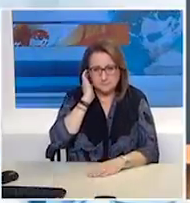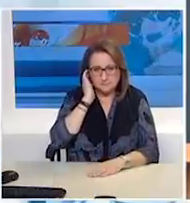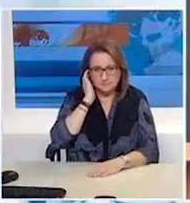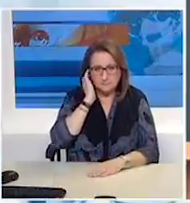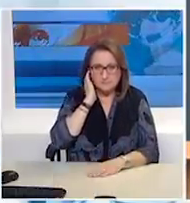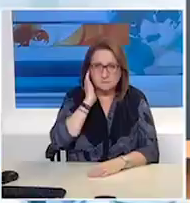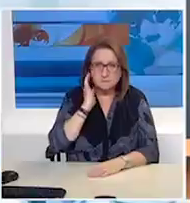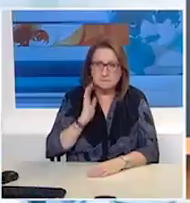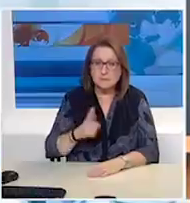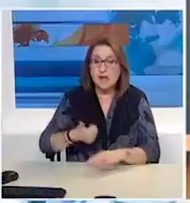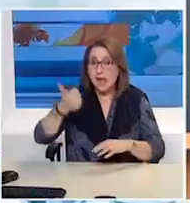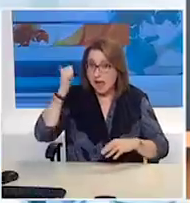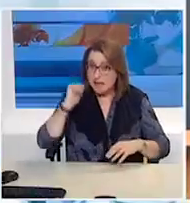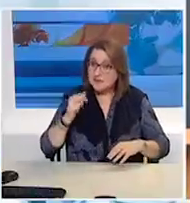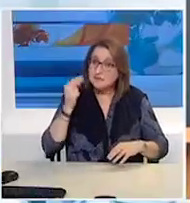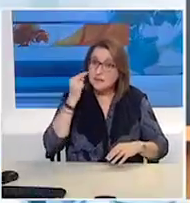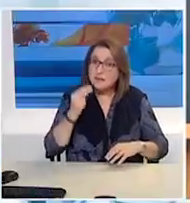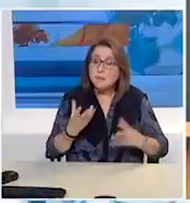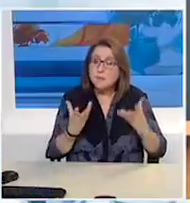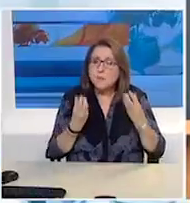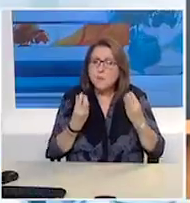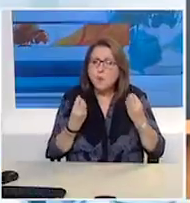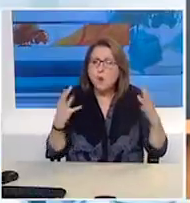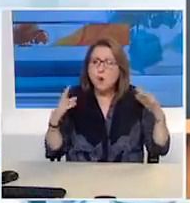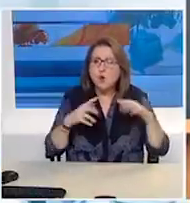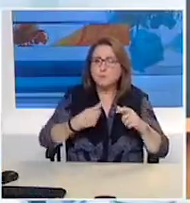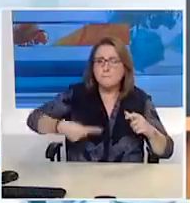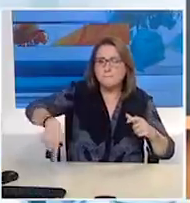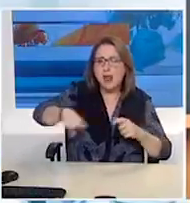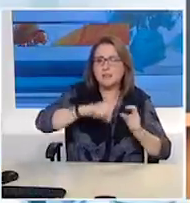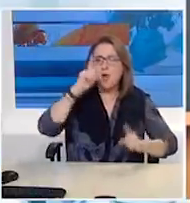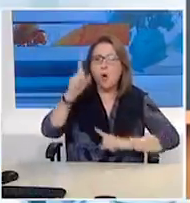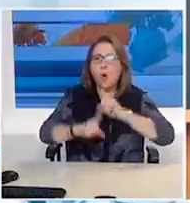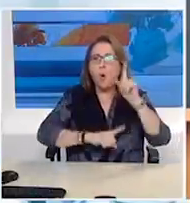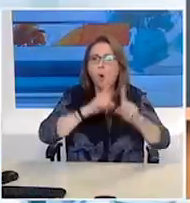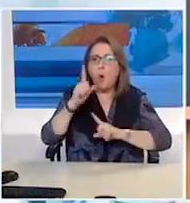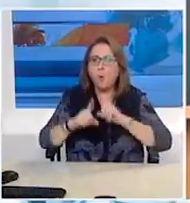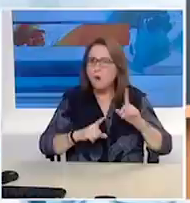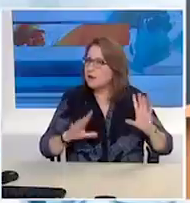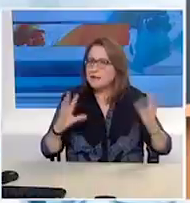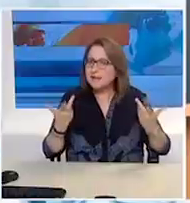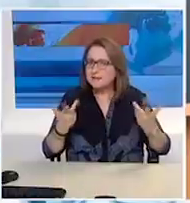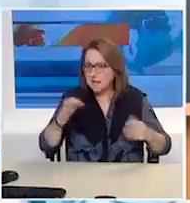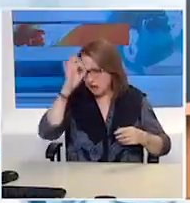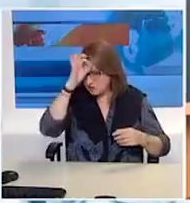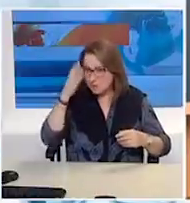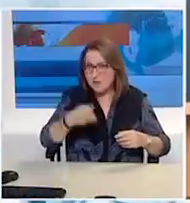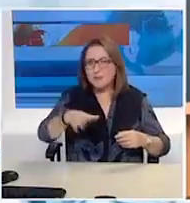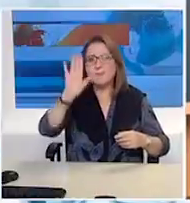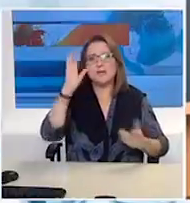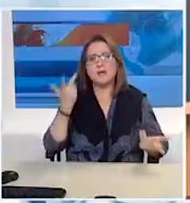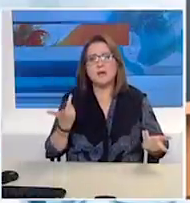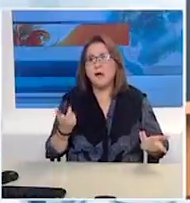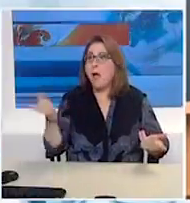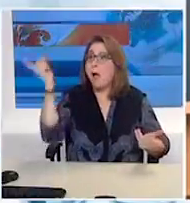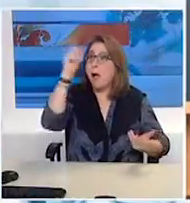Χαρδαλιά, χθες παρατηρήθηκαν φαινόμενα έντονου συνωστισμού στην πλατεία Ομονίας. Για ποιο λόγο δεν υπήρξε παρέμβαση των αρμοδίων αρχών, όπως έχει